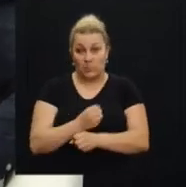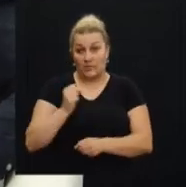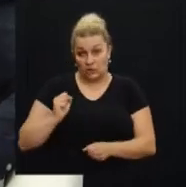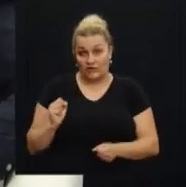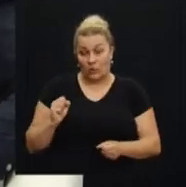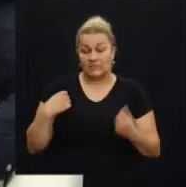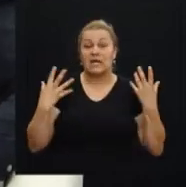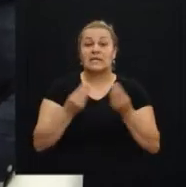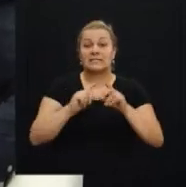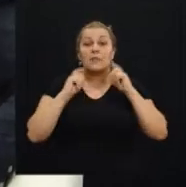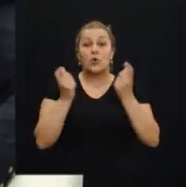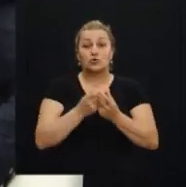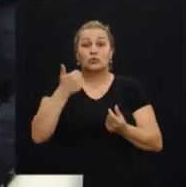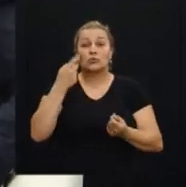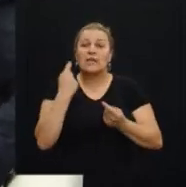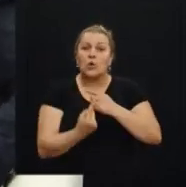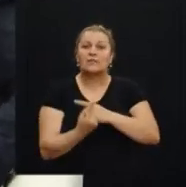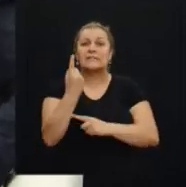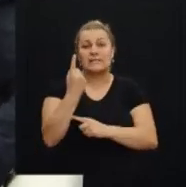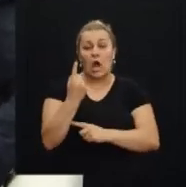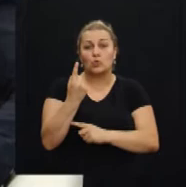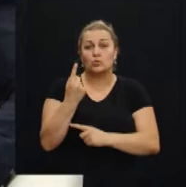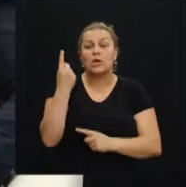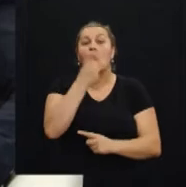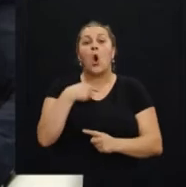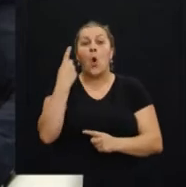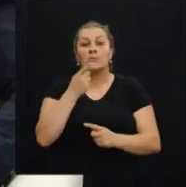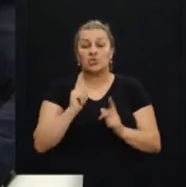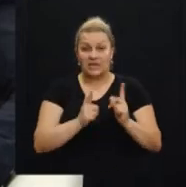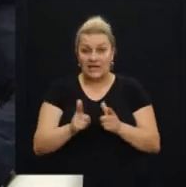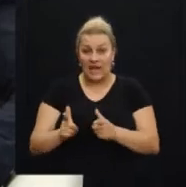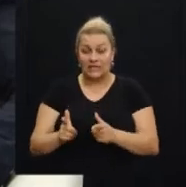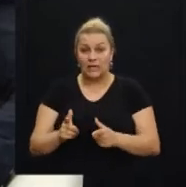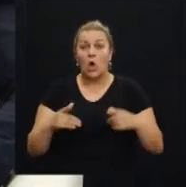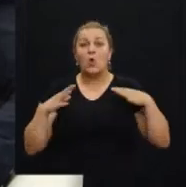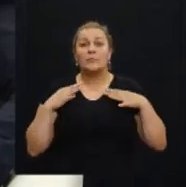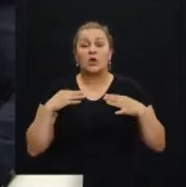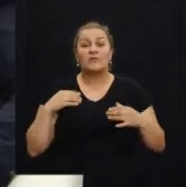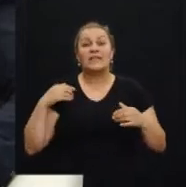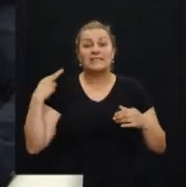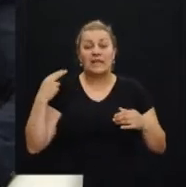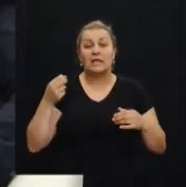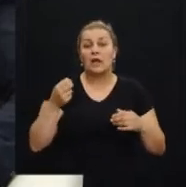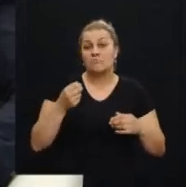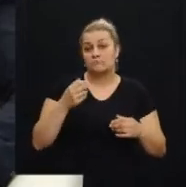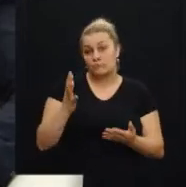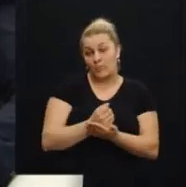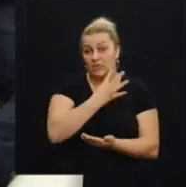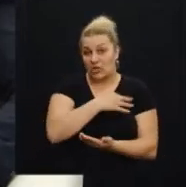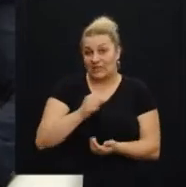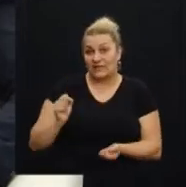u studiju jedan od istaknutih omiških ratnika, on je umirovljeni satnik pobjedničke hrvatske